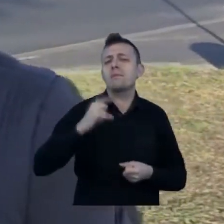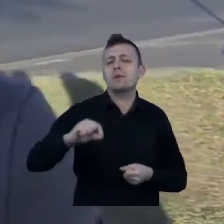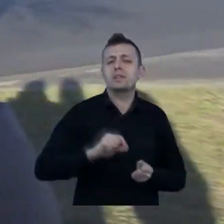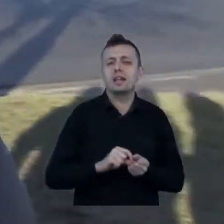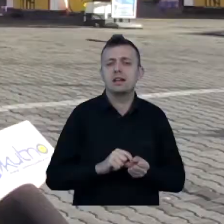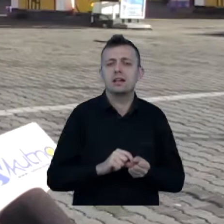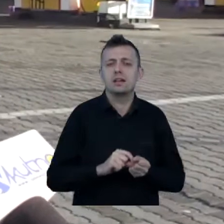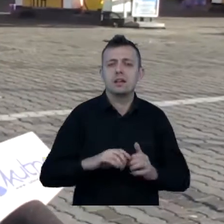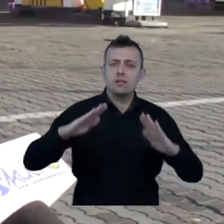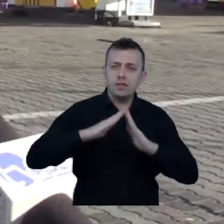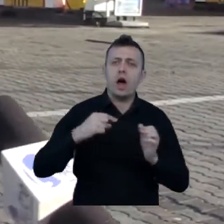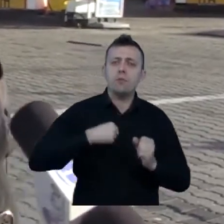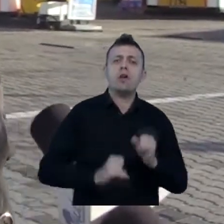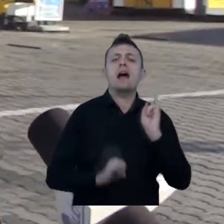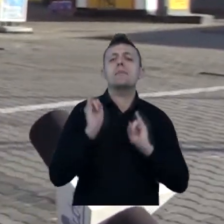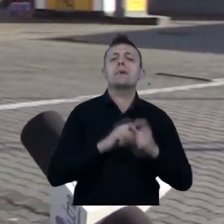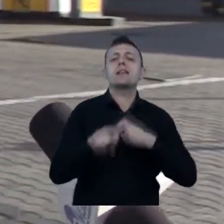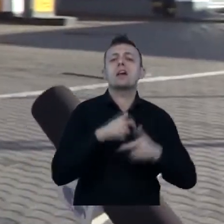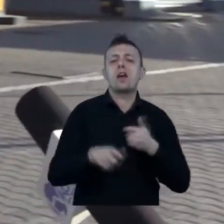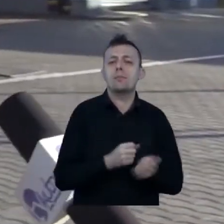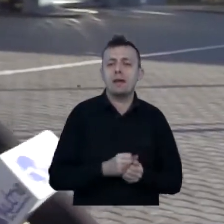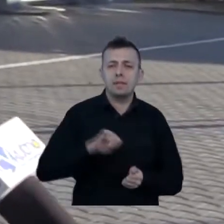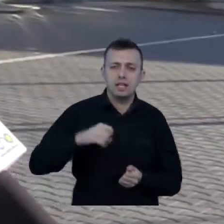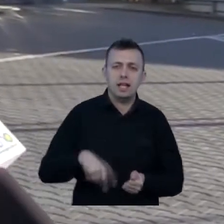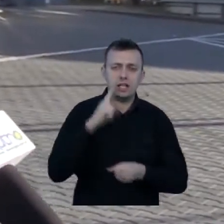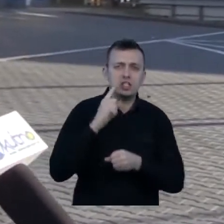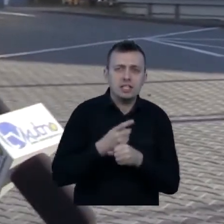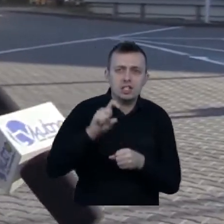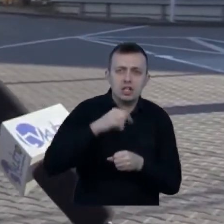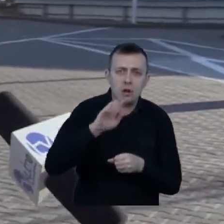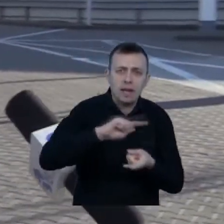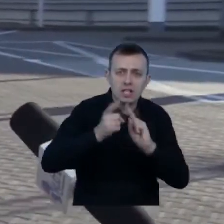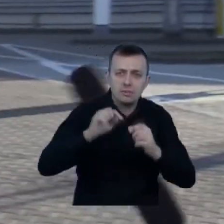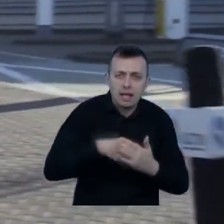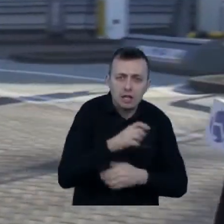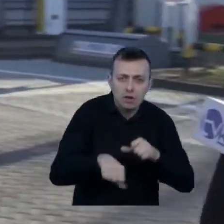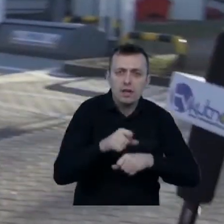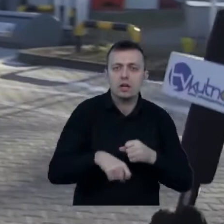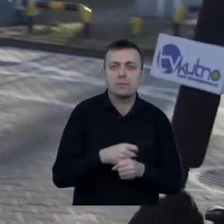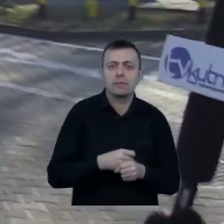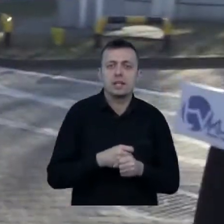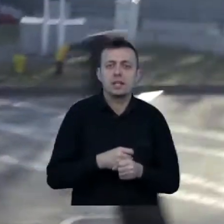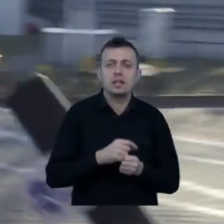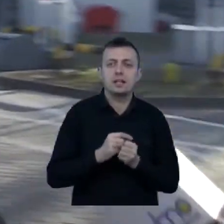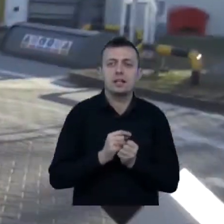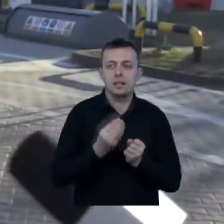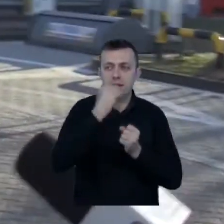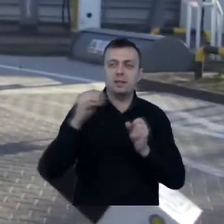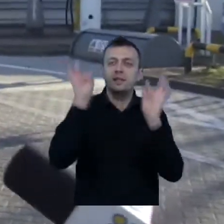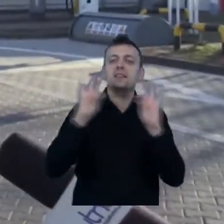ciepłego łóżeczka. No są. A można powiedzieć jakie? Domówka. A czy jakieś postanowienia na nowy